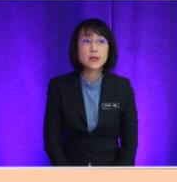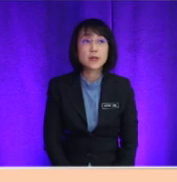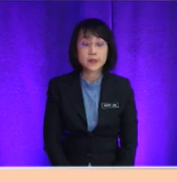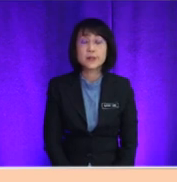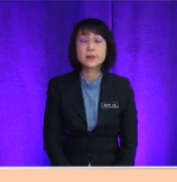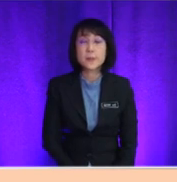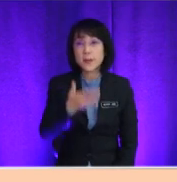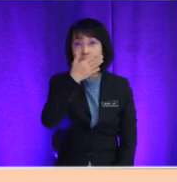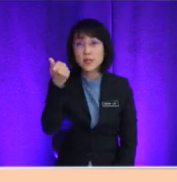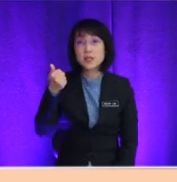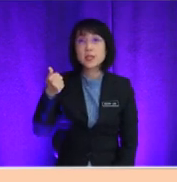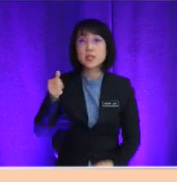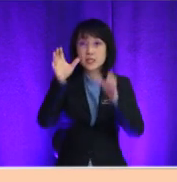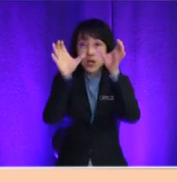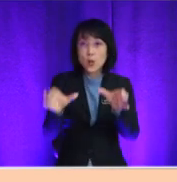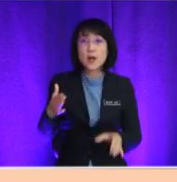kapas